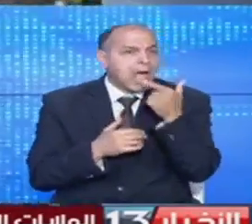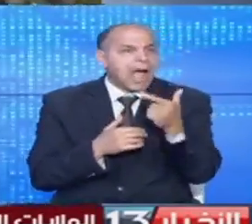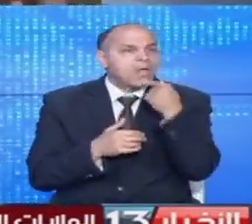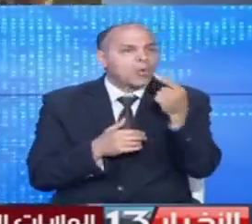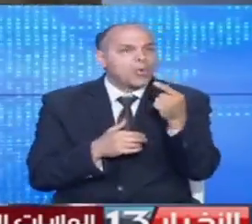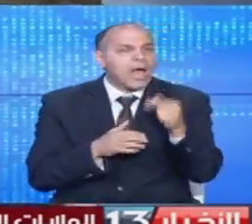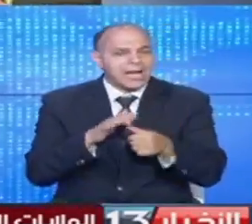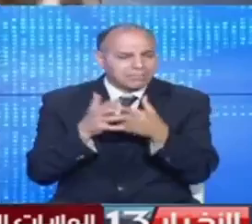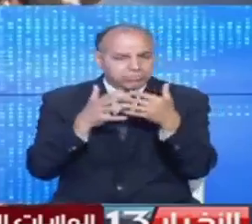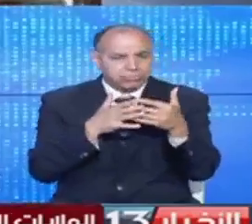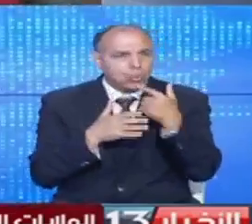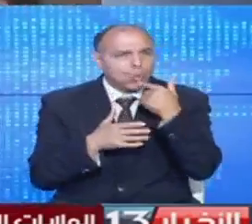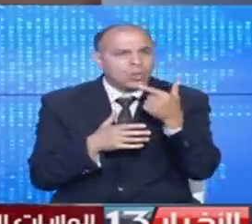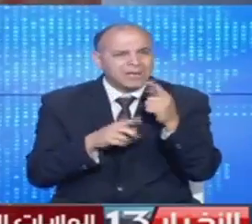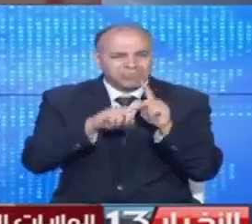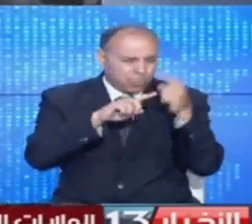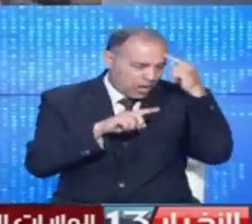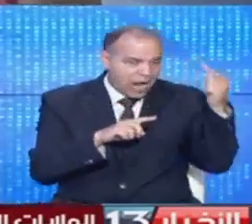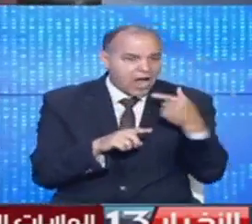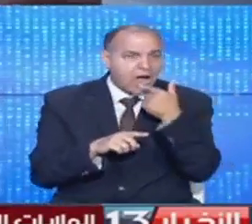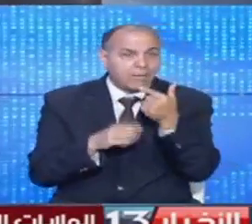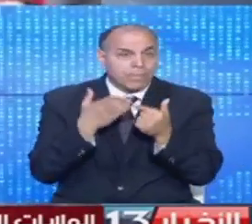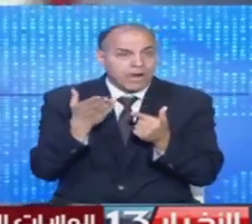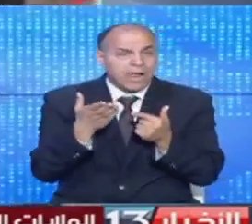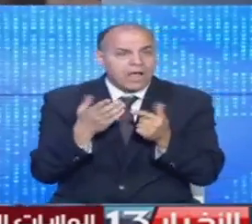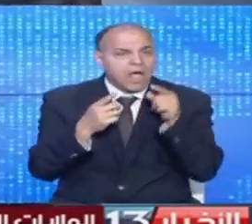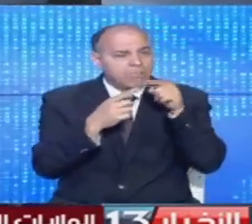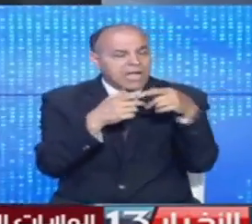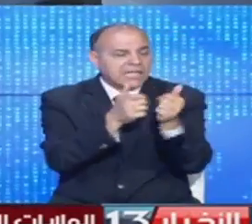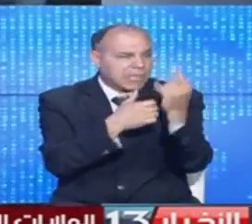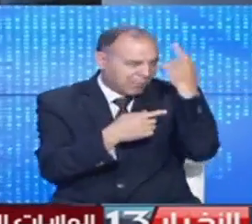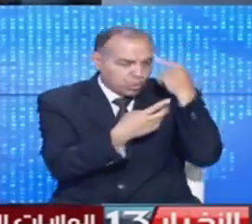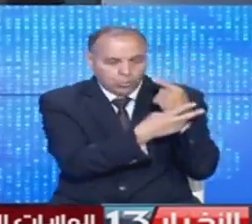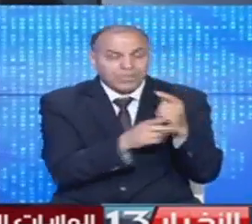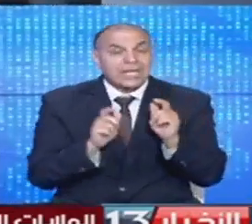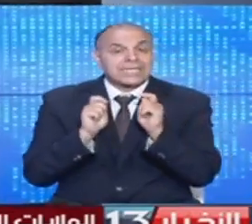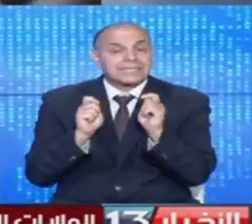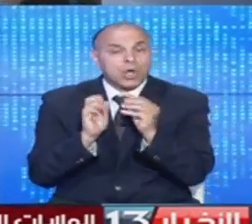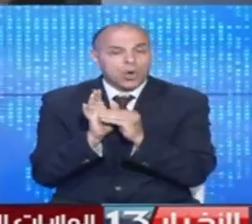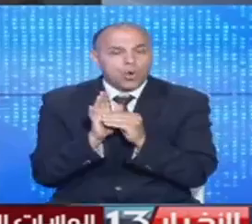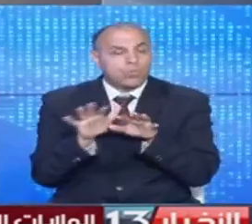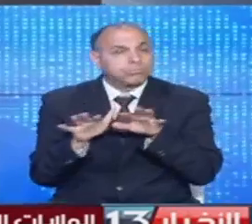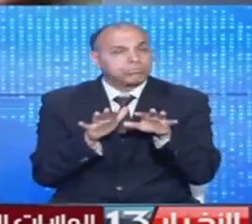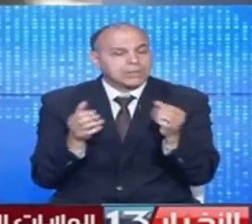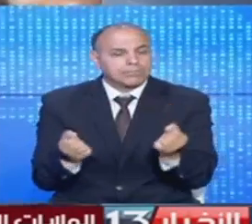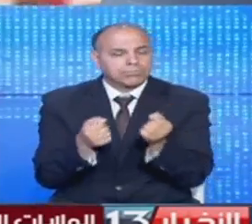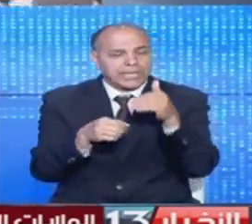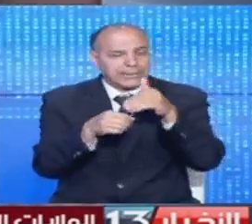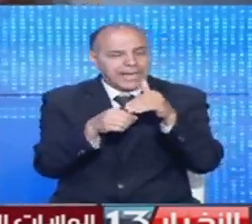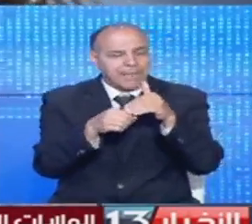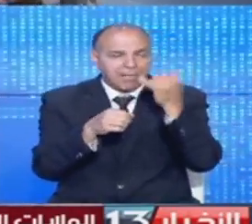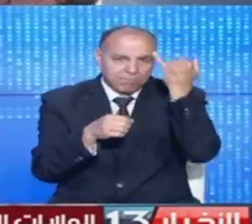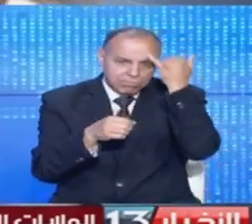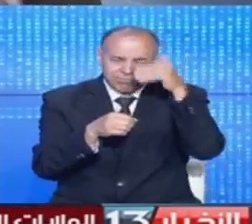أساقفة ترامب لاستخدامه الكنيسة عندما قالوا إنها لغاية حزبية. وسياسيا أيضا دخلت الحملات الانتخابية